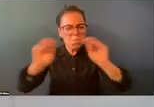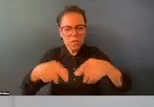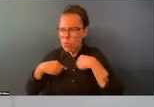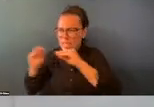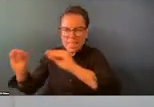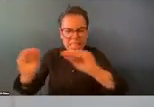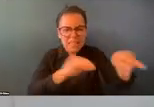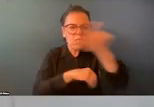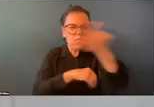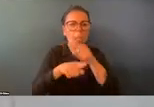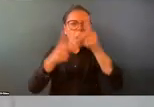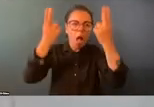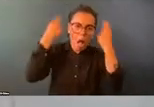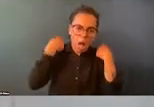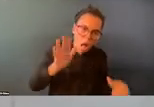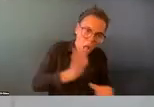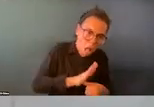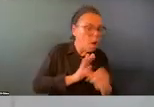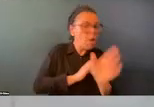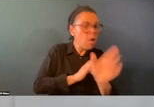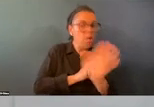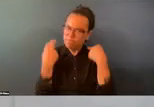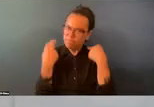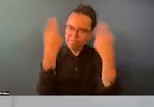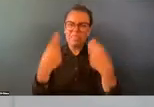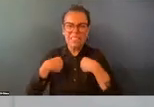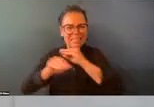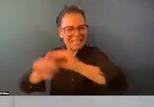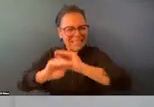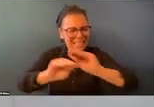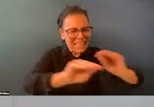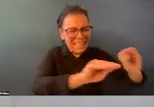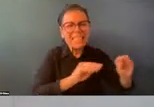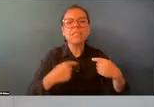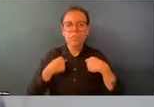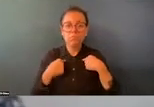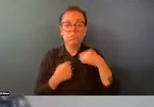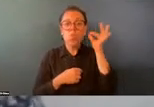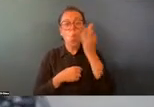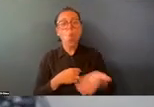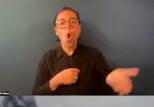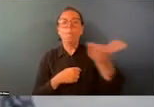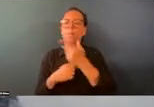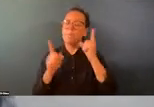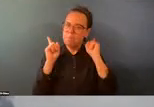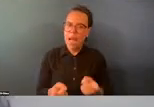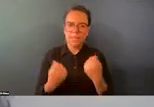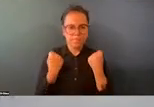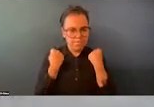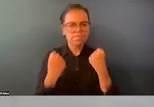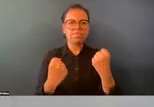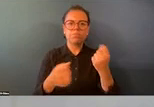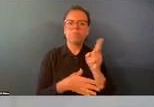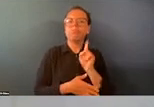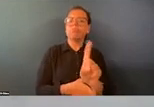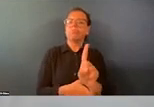они активно вовлекались в это. И поэтому я сама лично вот 20 последних лет очень сильно занималась этими вопросами,